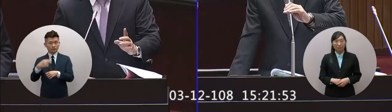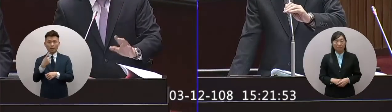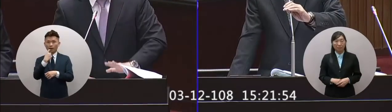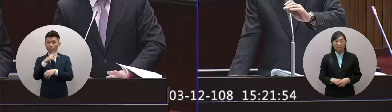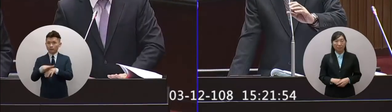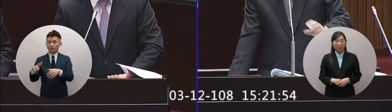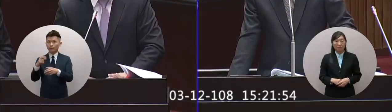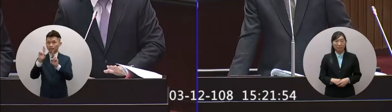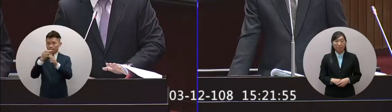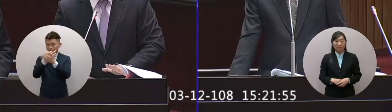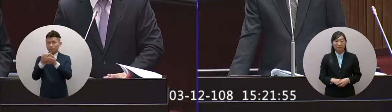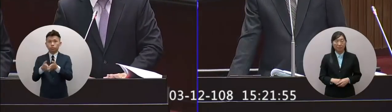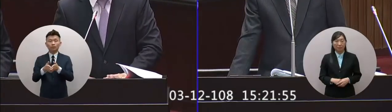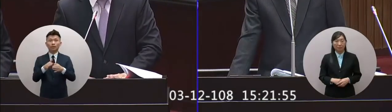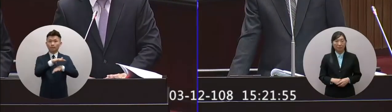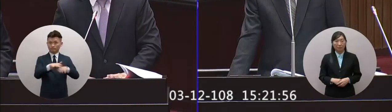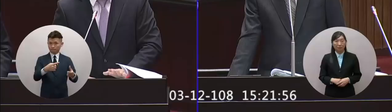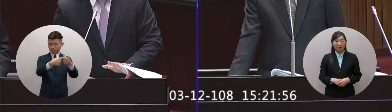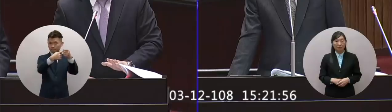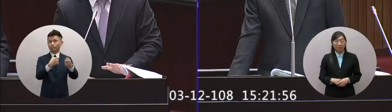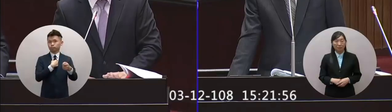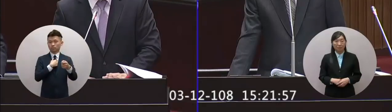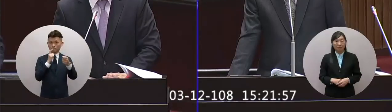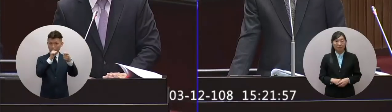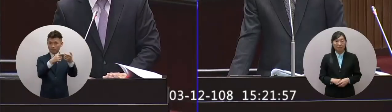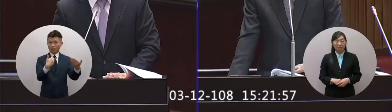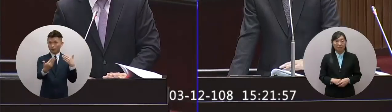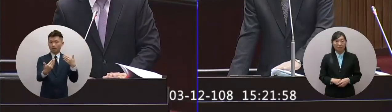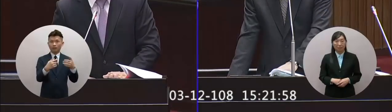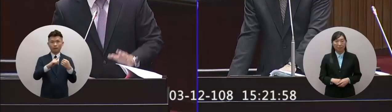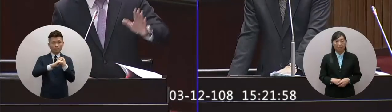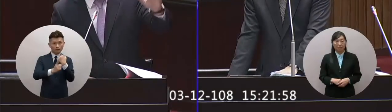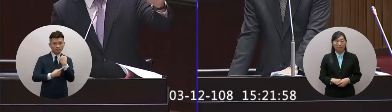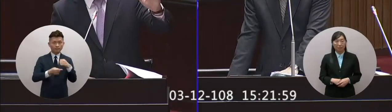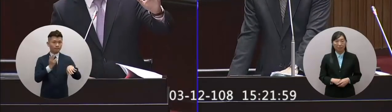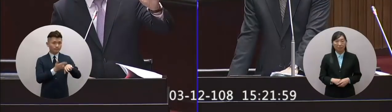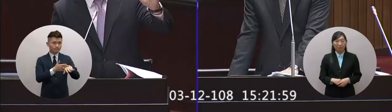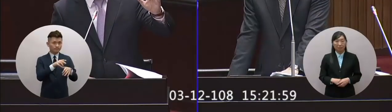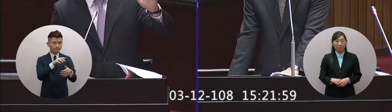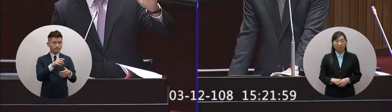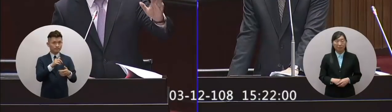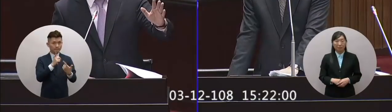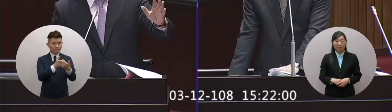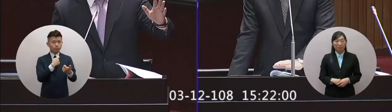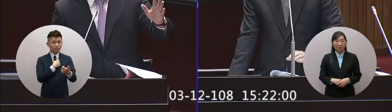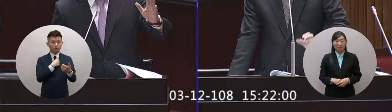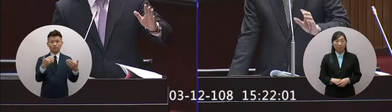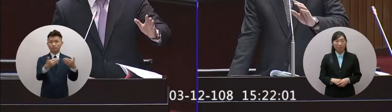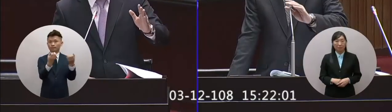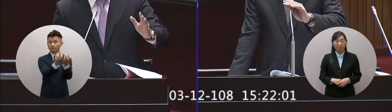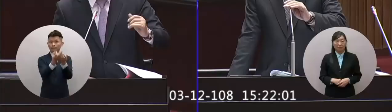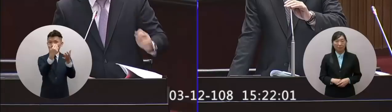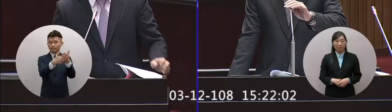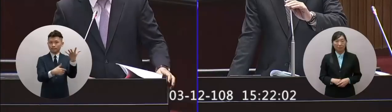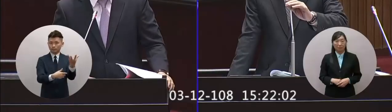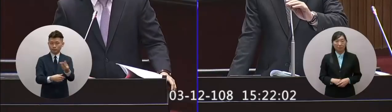全放第一位，所以我们会。设定目标，那么找到有效的方法来降低刚刚的车祸发生数，跟这